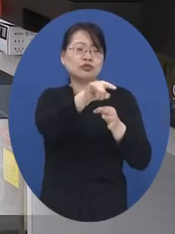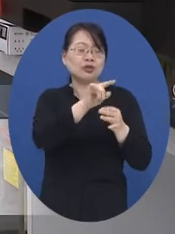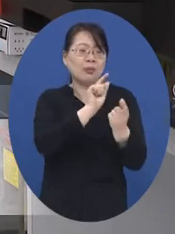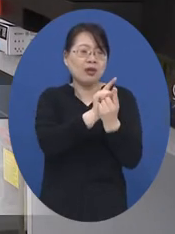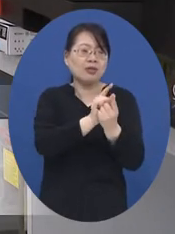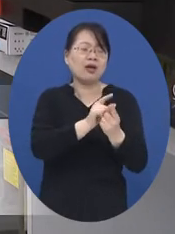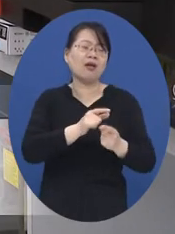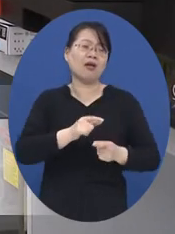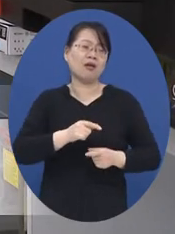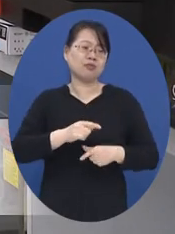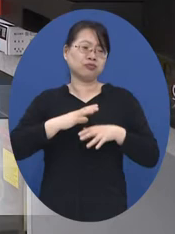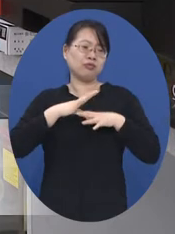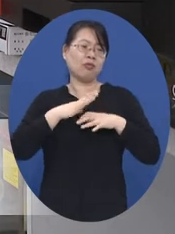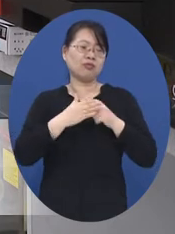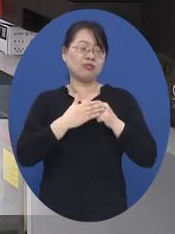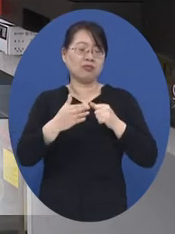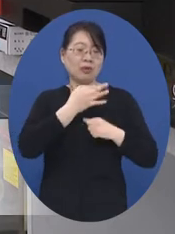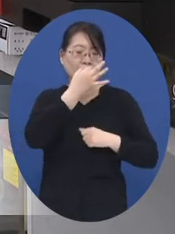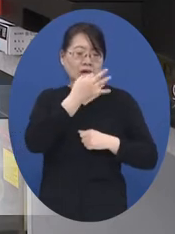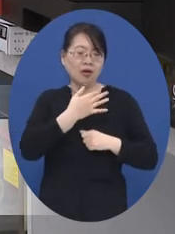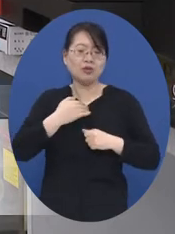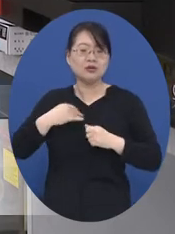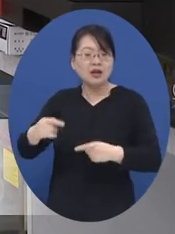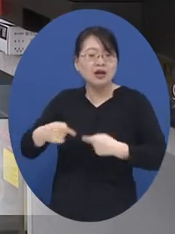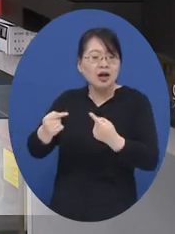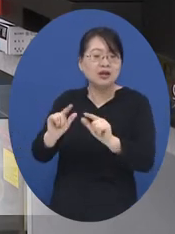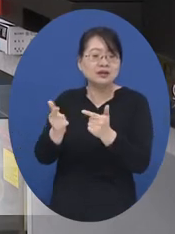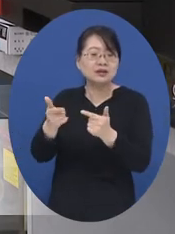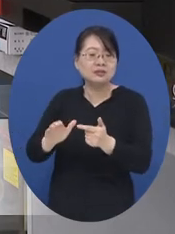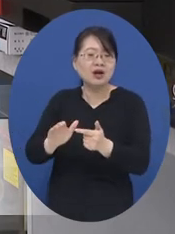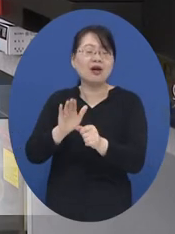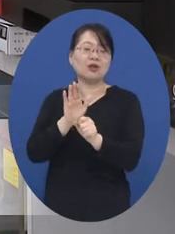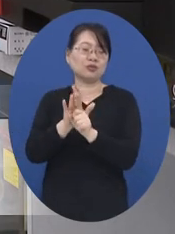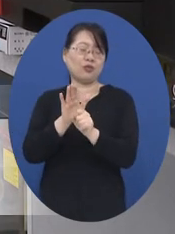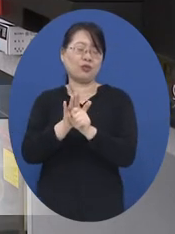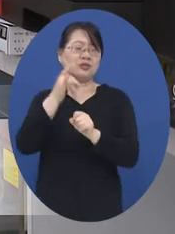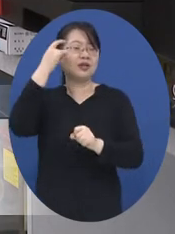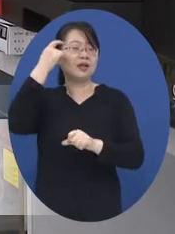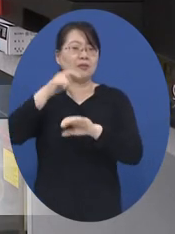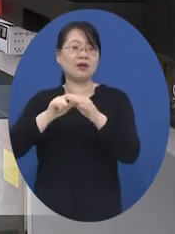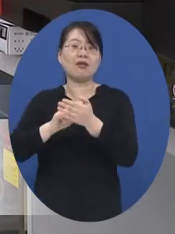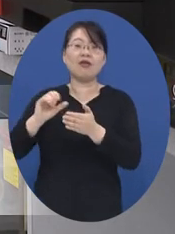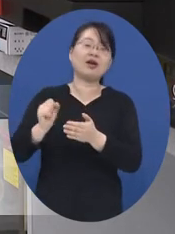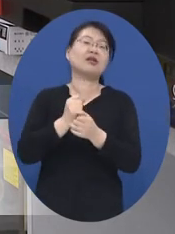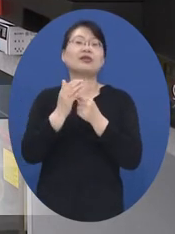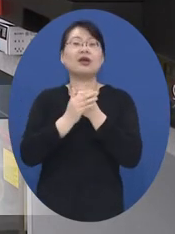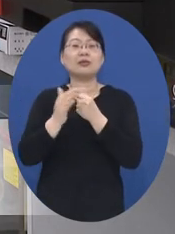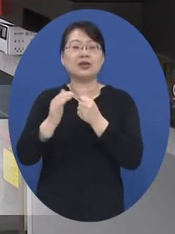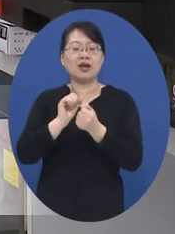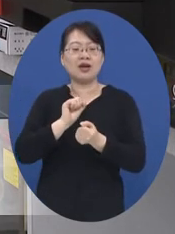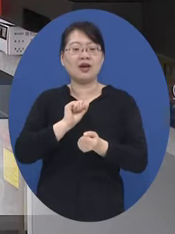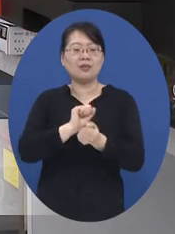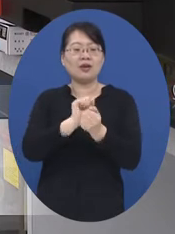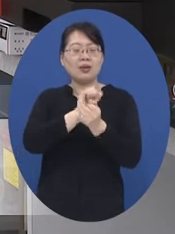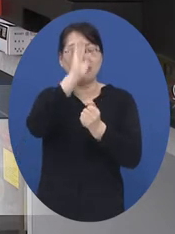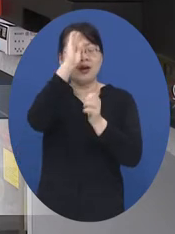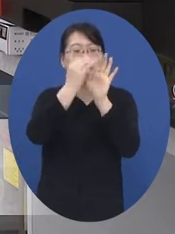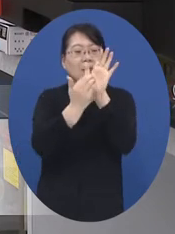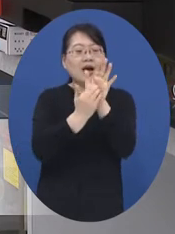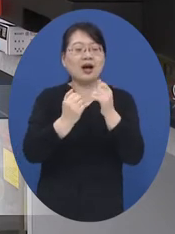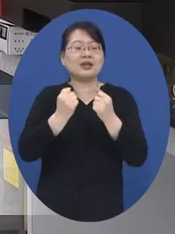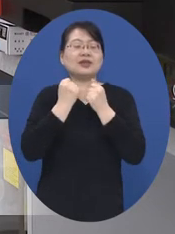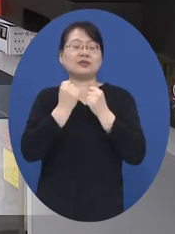좀 힘들어 하시더라고요. 그래서 제가 들어갈 건 아니지만 이거라도 좀 도움이 될수 있을 것 같아서 본인 면역력 키우는